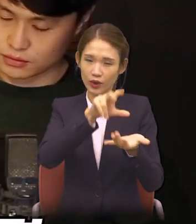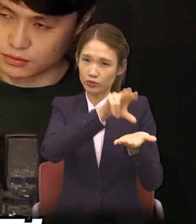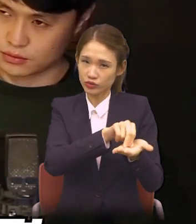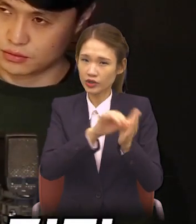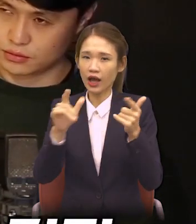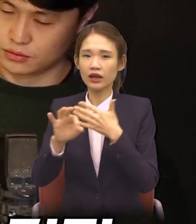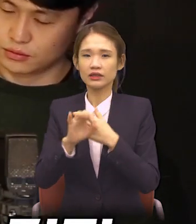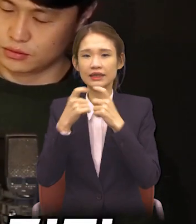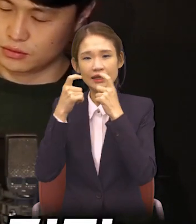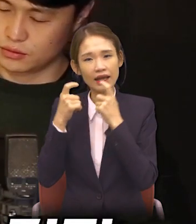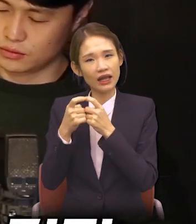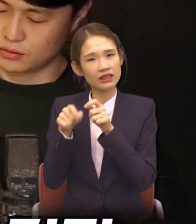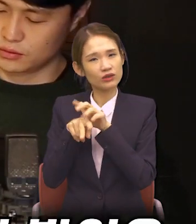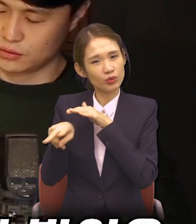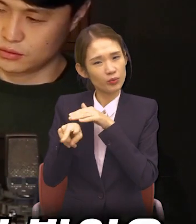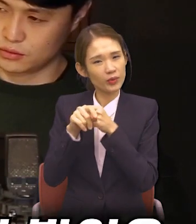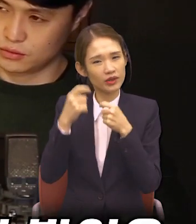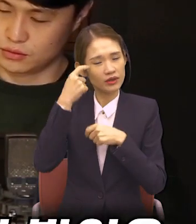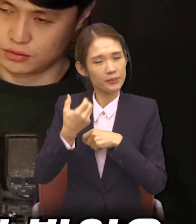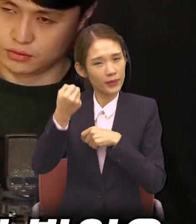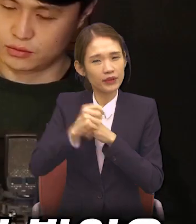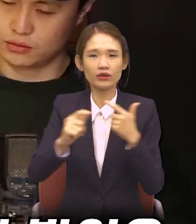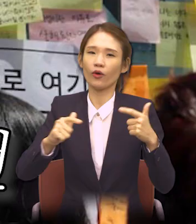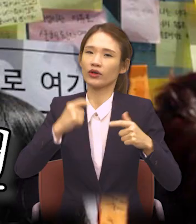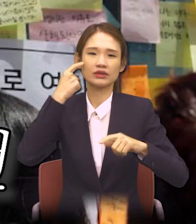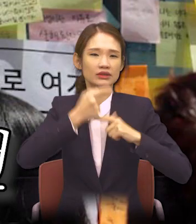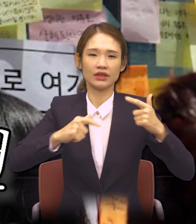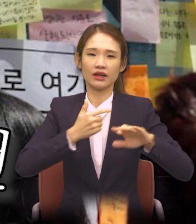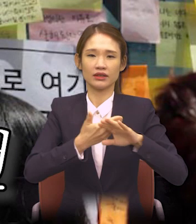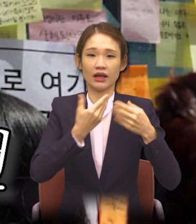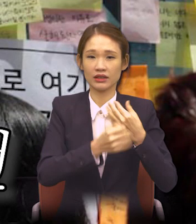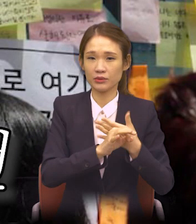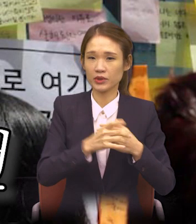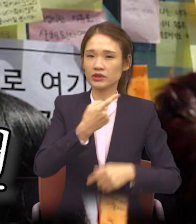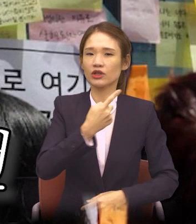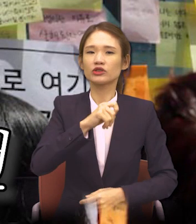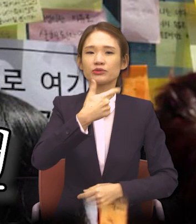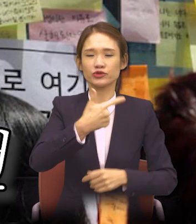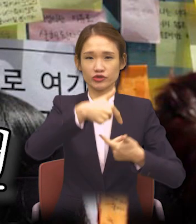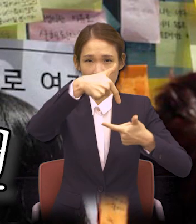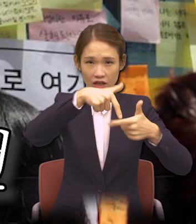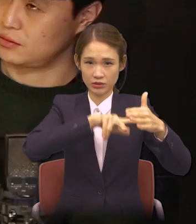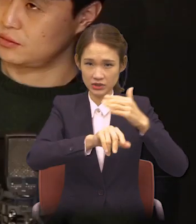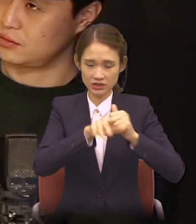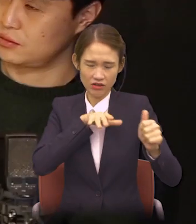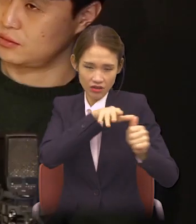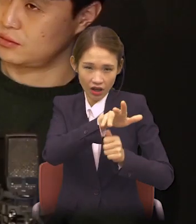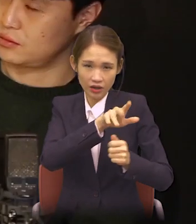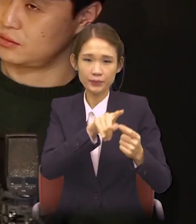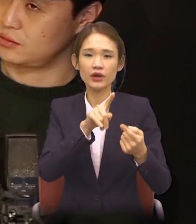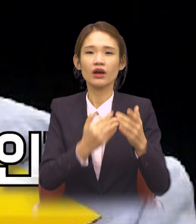문제인지 아니면은 개인의 일탈로 봐야 되는 건지 이런 게 의견이 갈리는 것도 좀 많이 봤어요. 이를테면 16년도에 있었던 강남역 살인 사건,